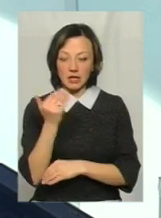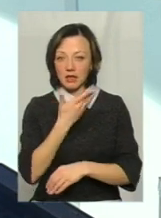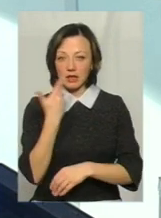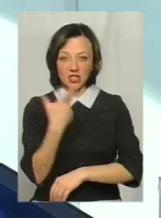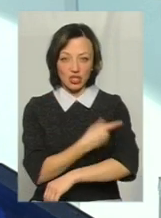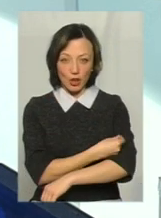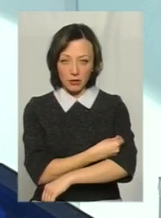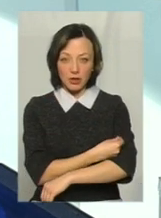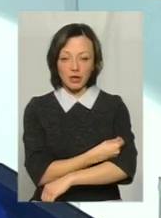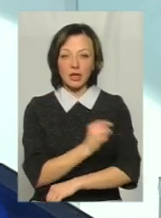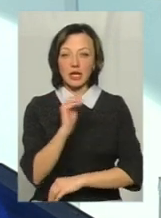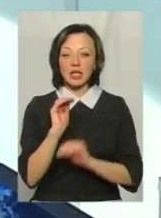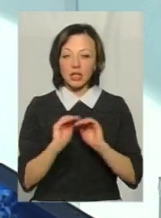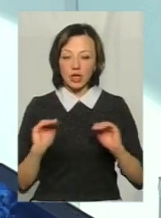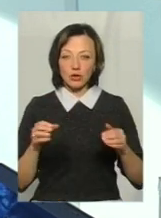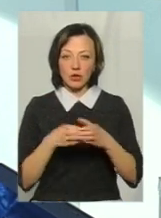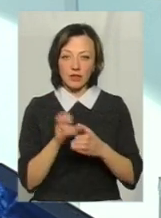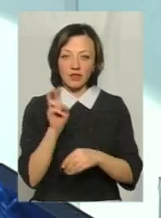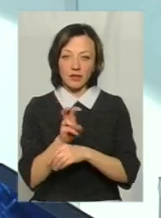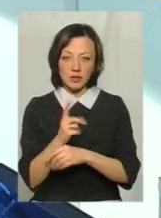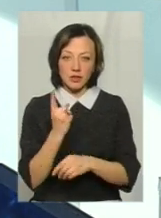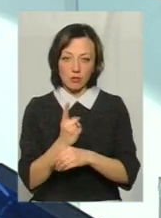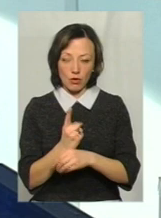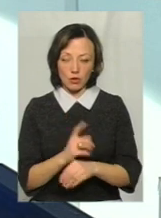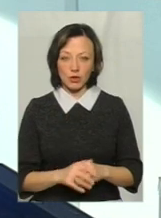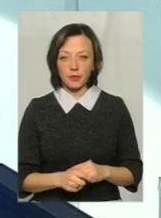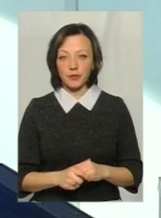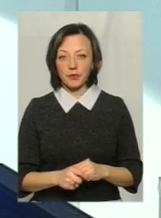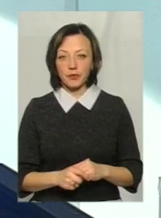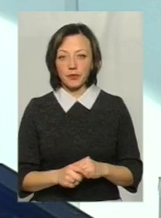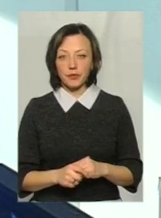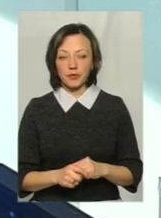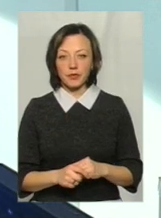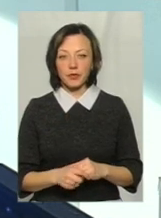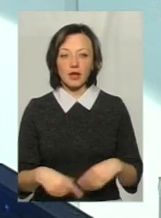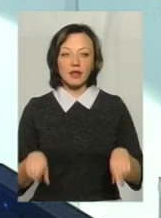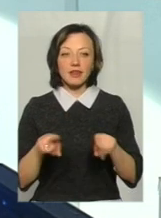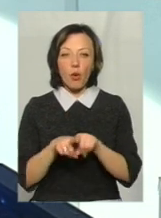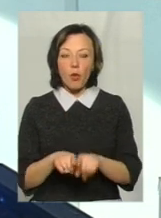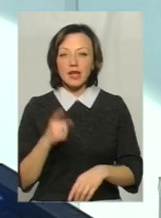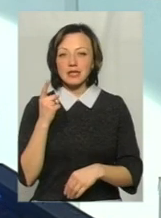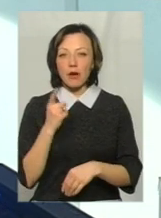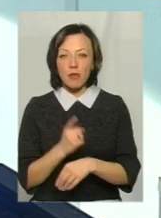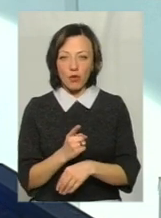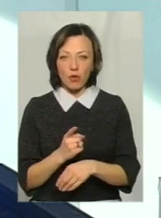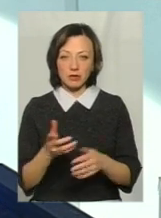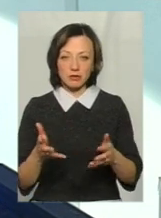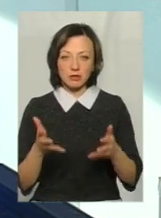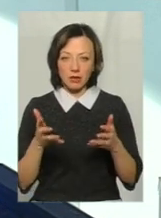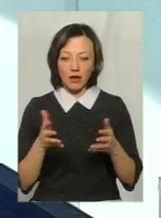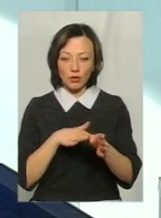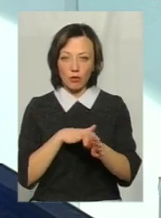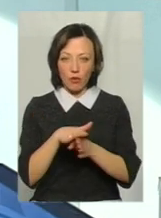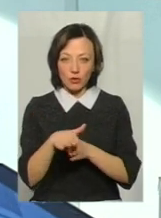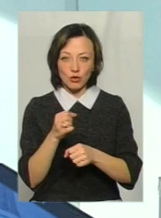щеплена, дитячий колектив її відвідувати заборонено. Тобто такої заборони